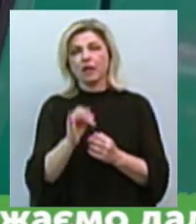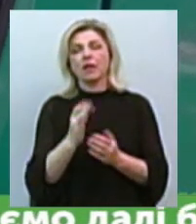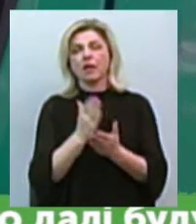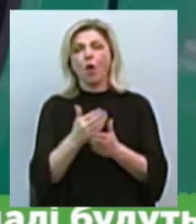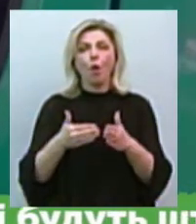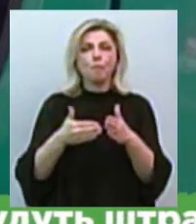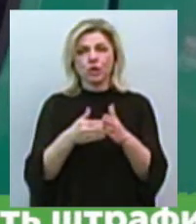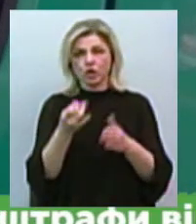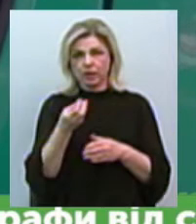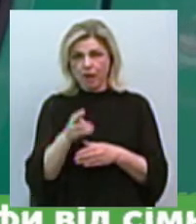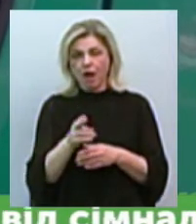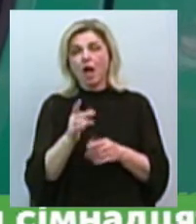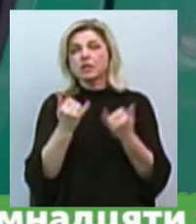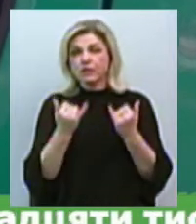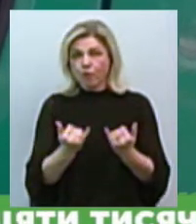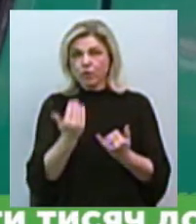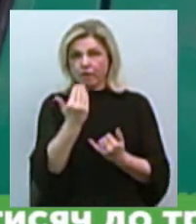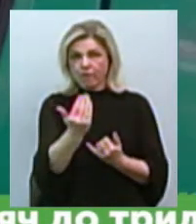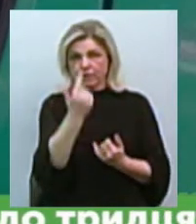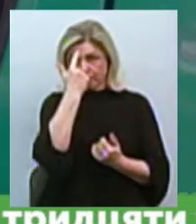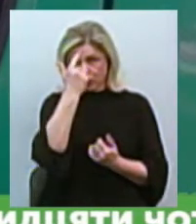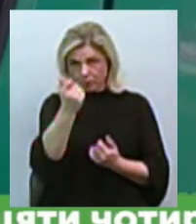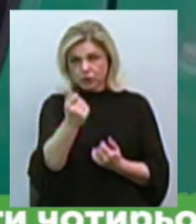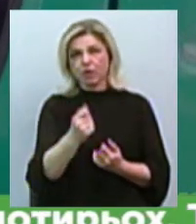ми вас попереджаємо, що завтра вже буде.